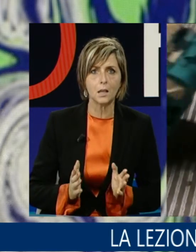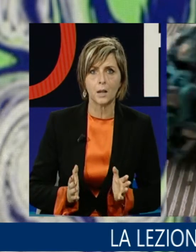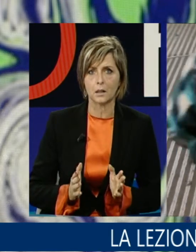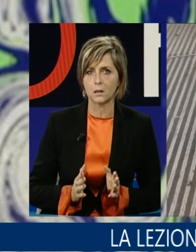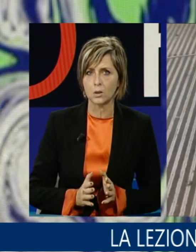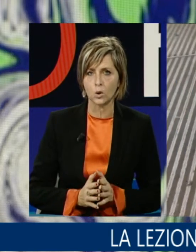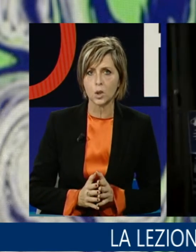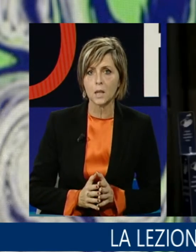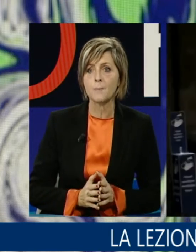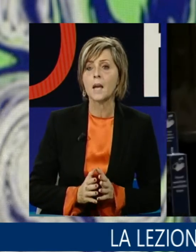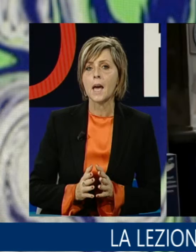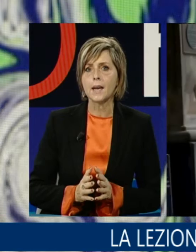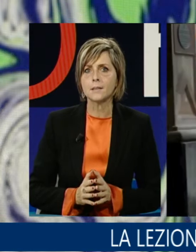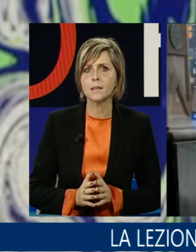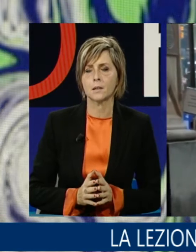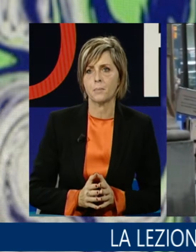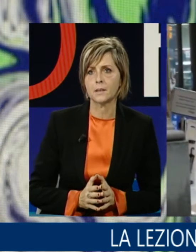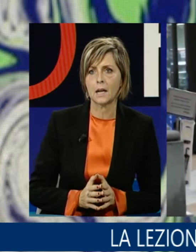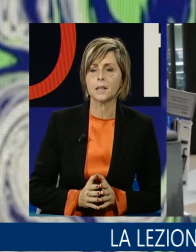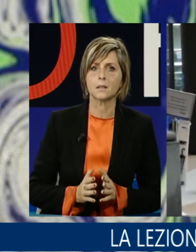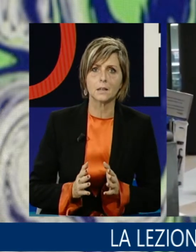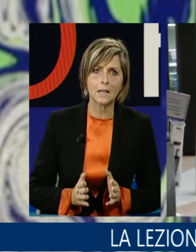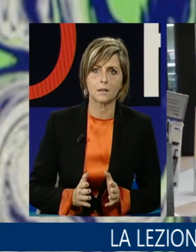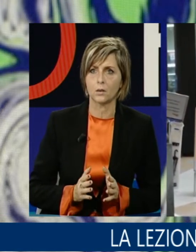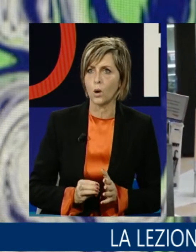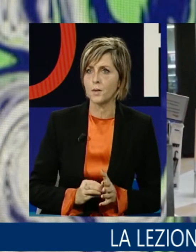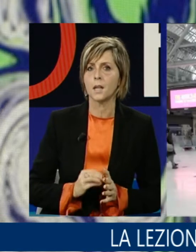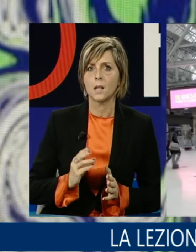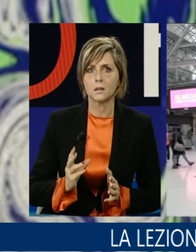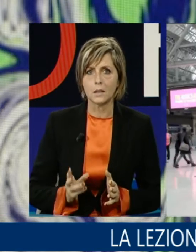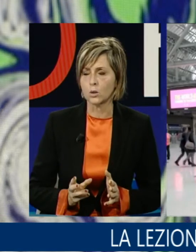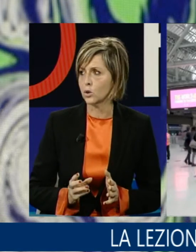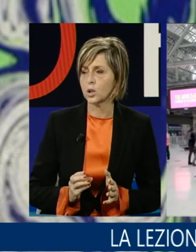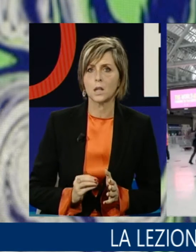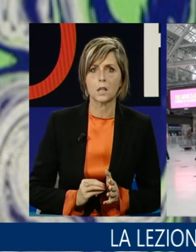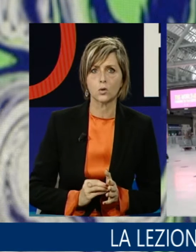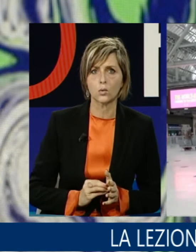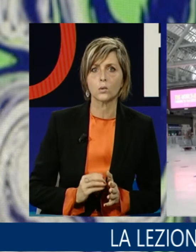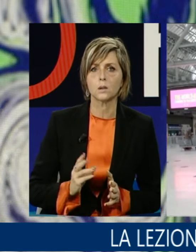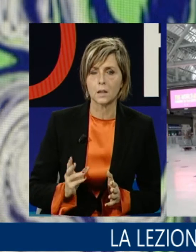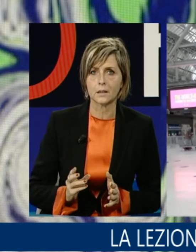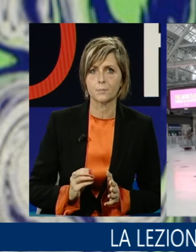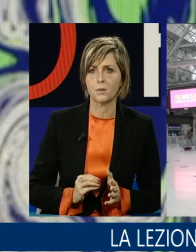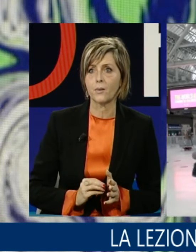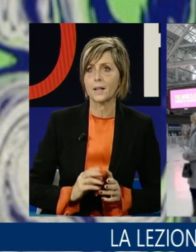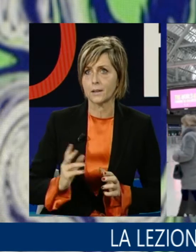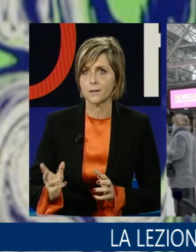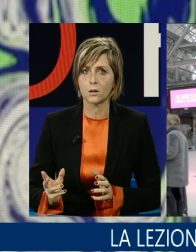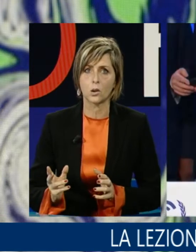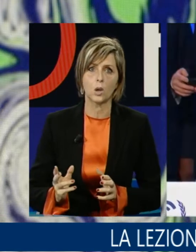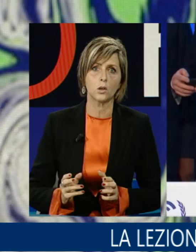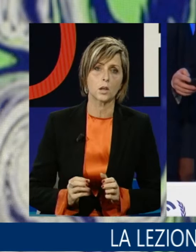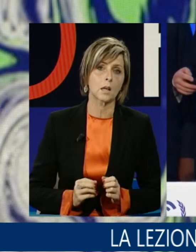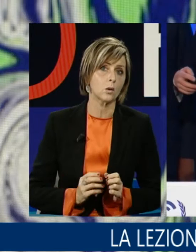mente libera da ideologie e si inizia a pantare di tante nuove tecnologie che ci sono per fare la